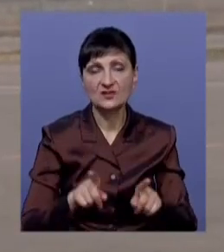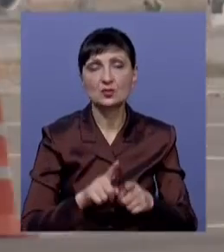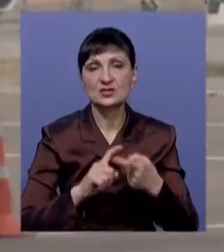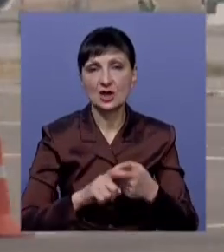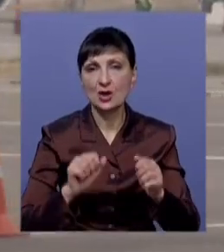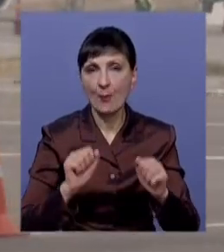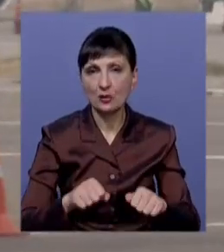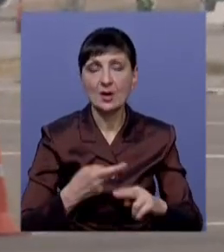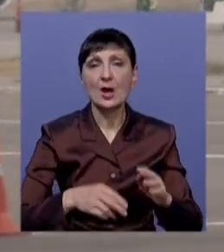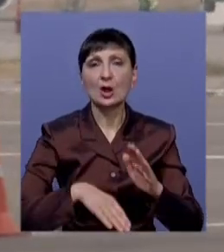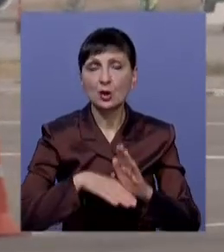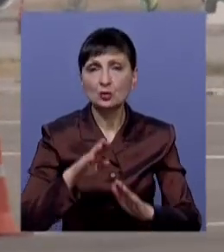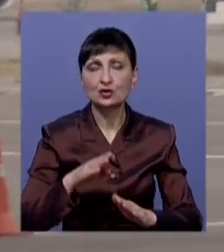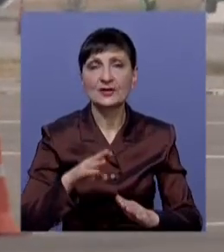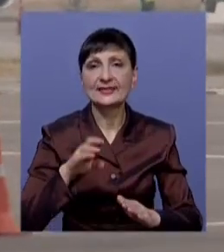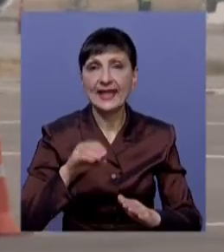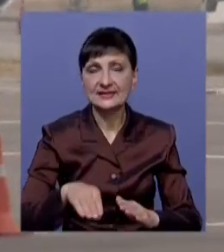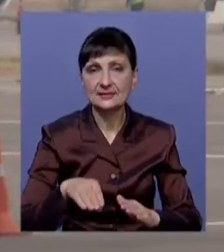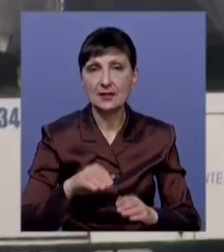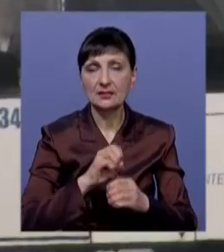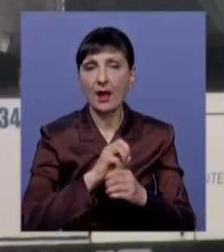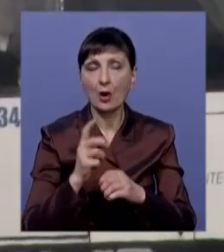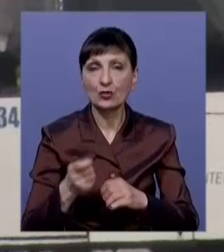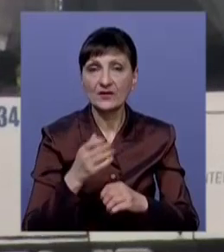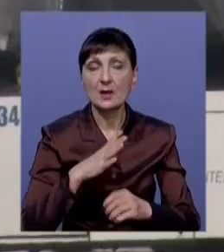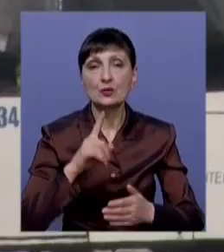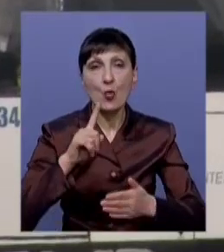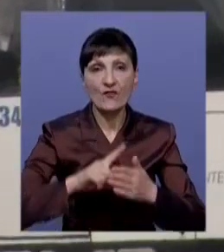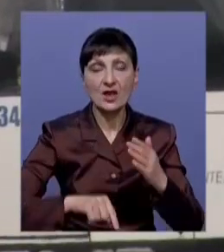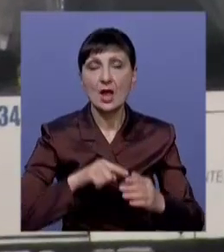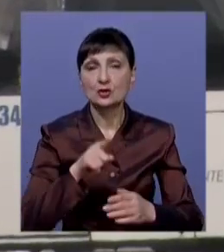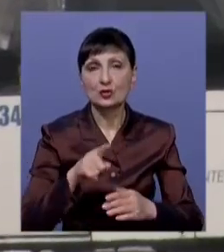заражения. Поэтому лучше всего пройти ПЦР-тест на коронавирус и быть уверенным, что